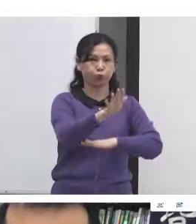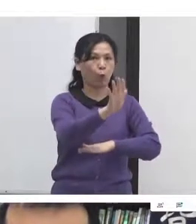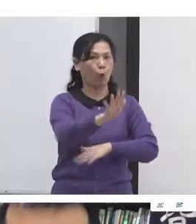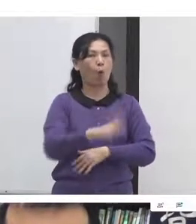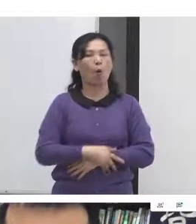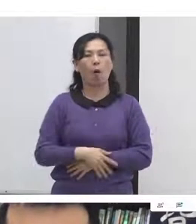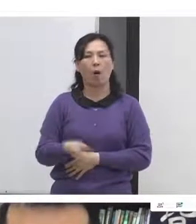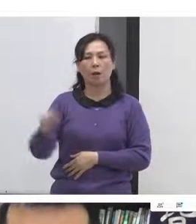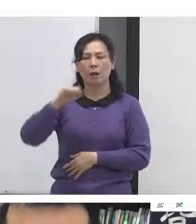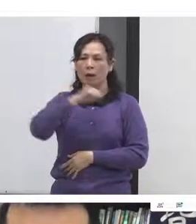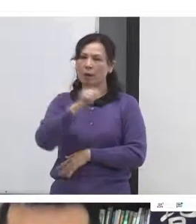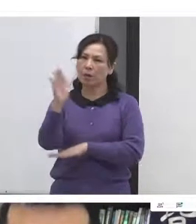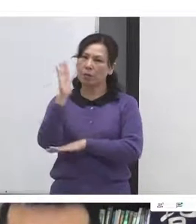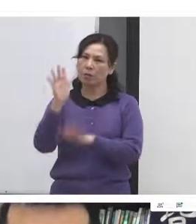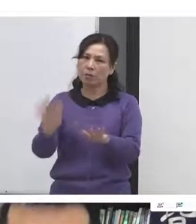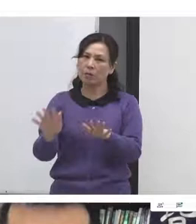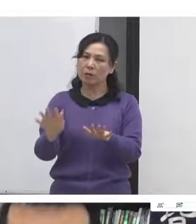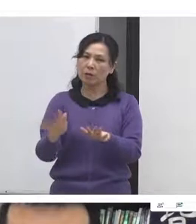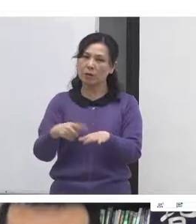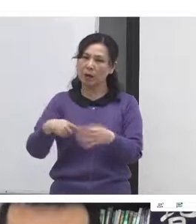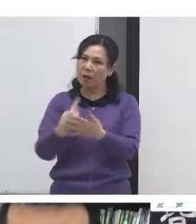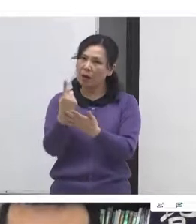里面，其实只有一个